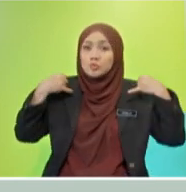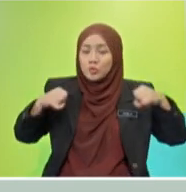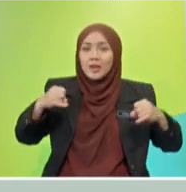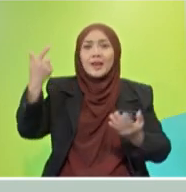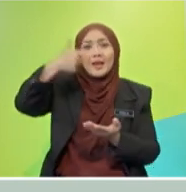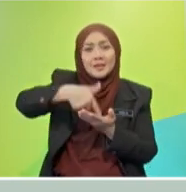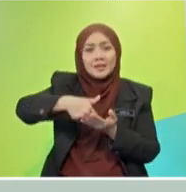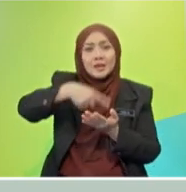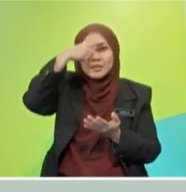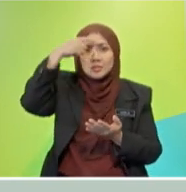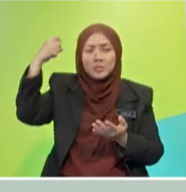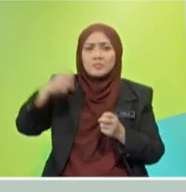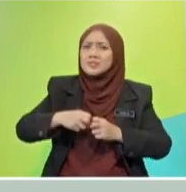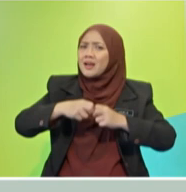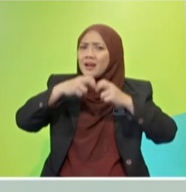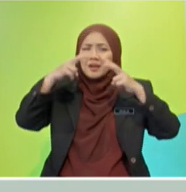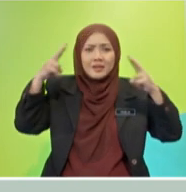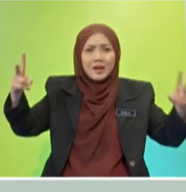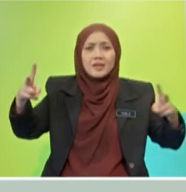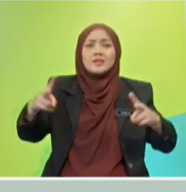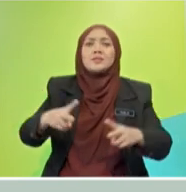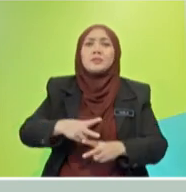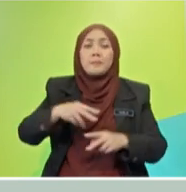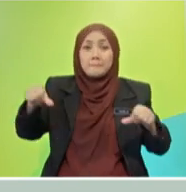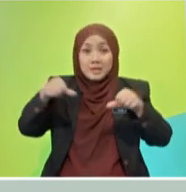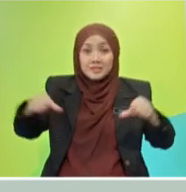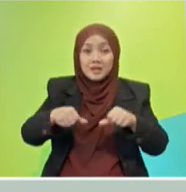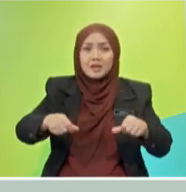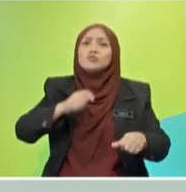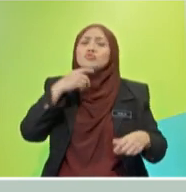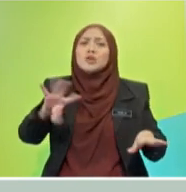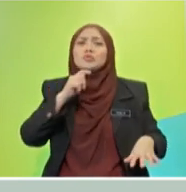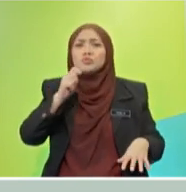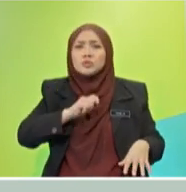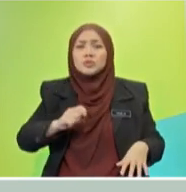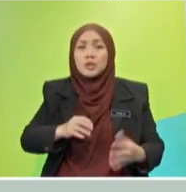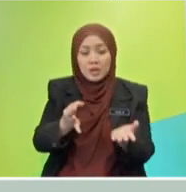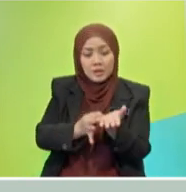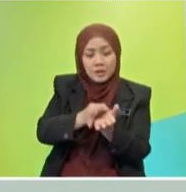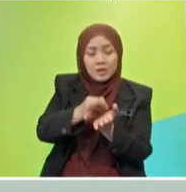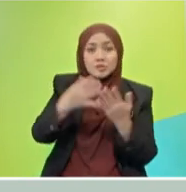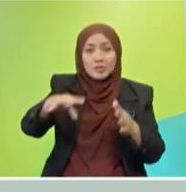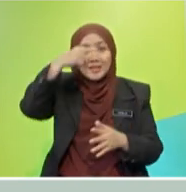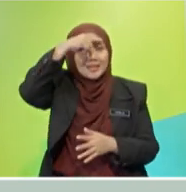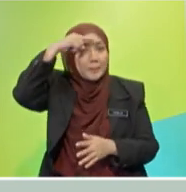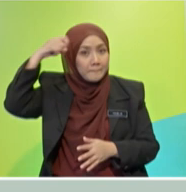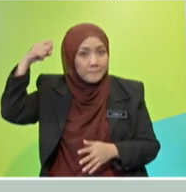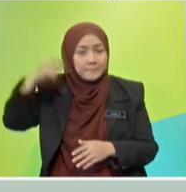terlalu masa lalu tua Oke biji dia sudah hitam ya oke